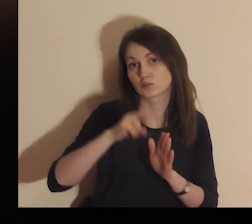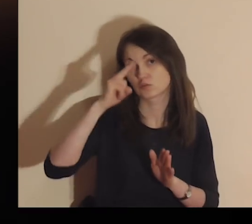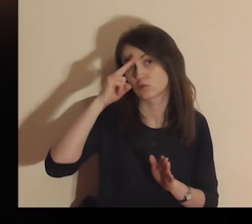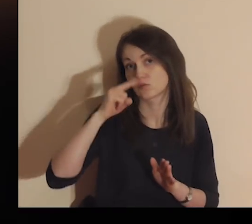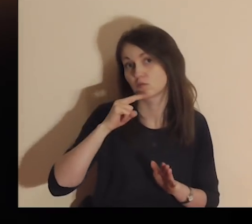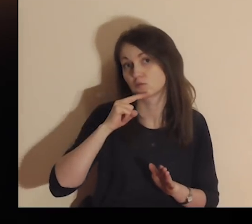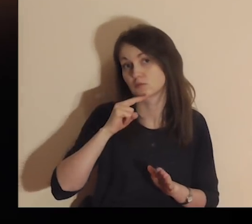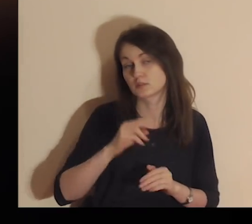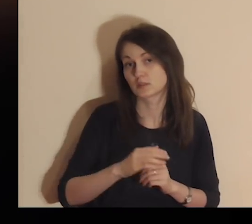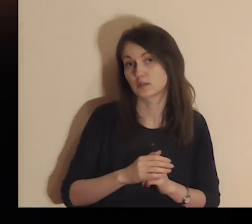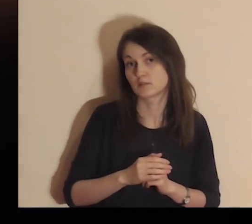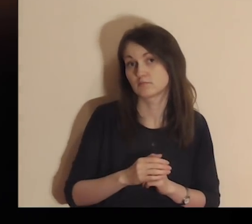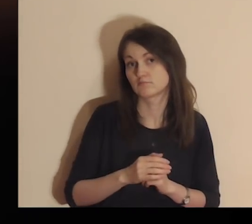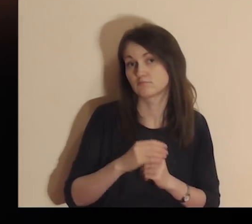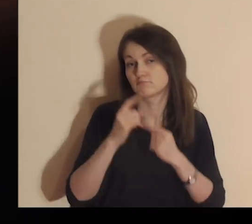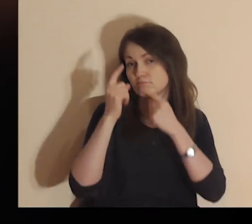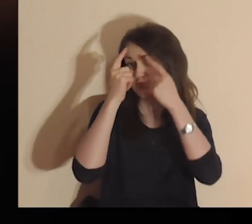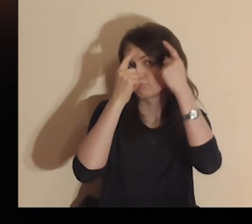Idziesz do Niego.